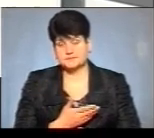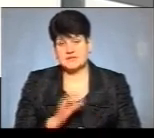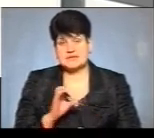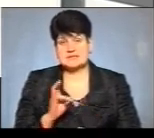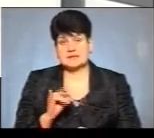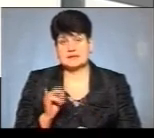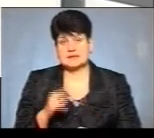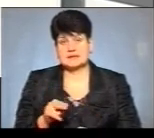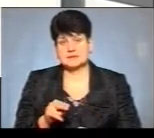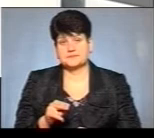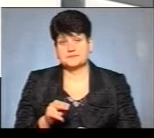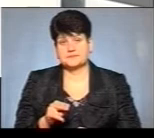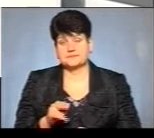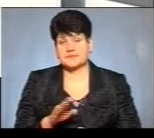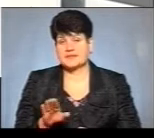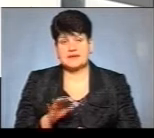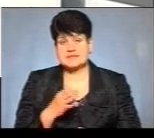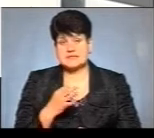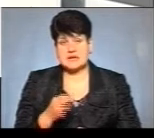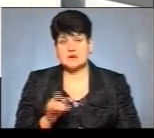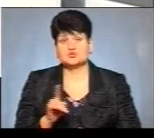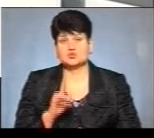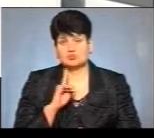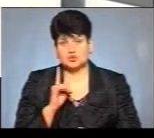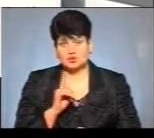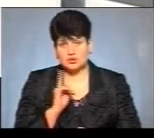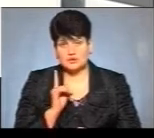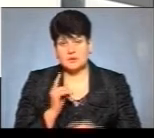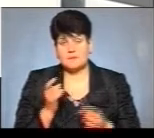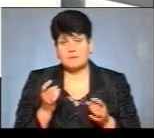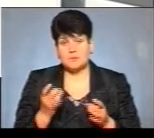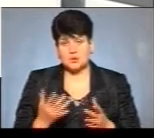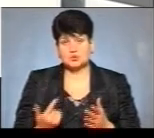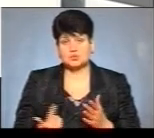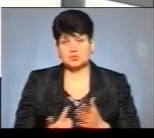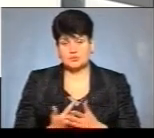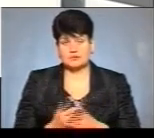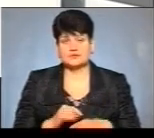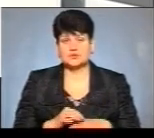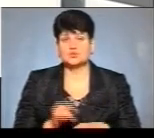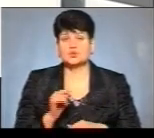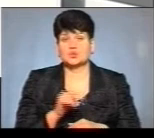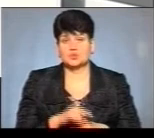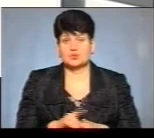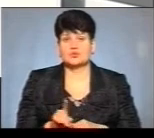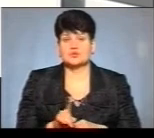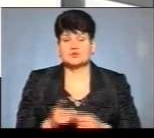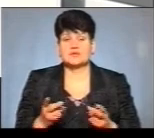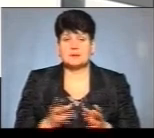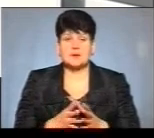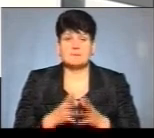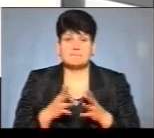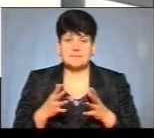СНІД, не скажу, що молодший, просто знову ж таки веду до того, що треба